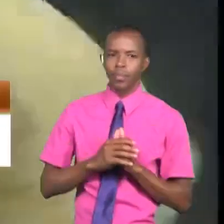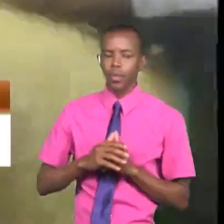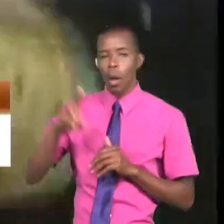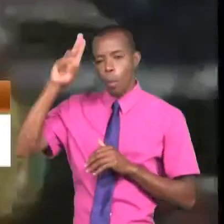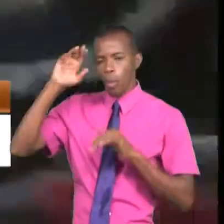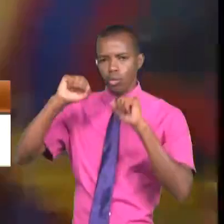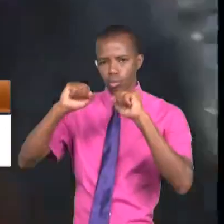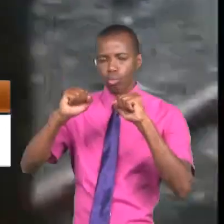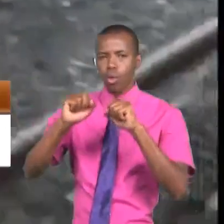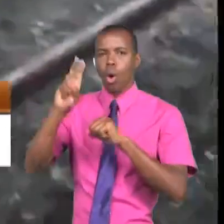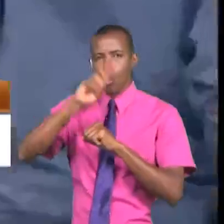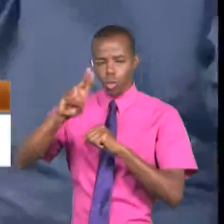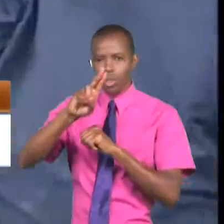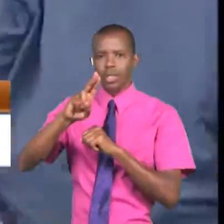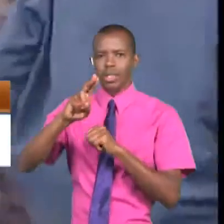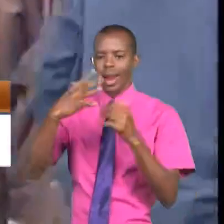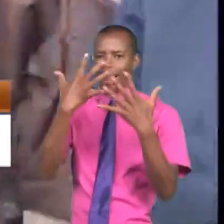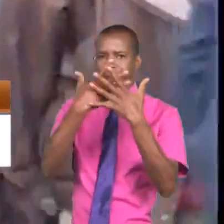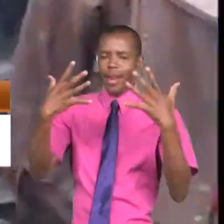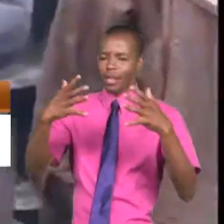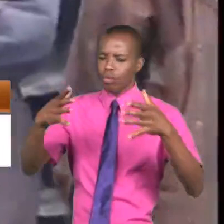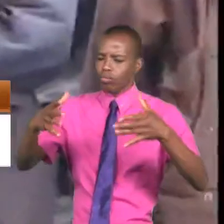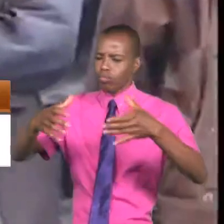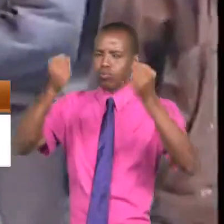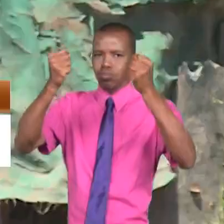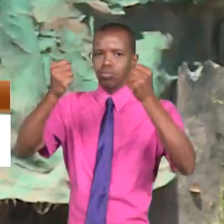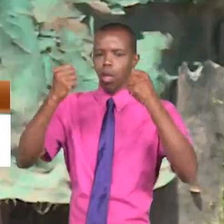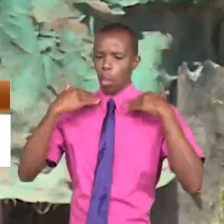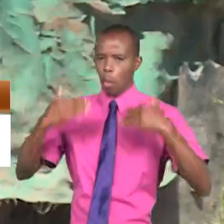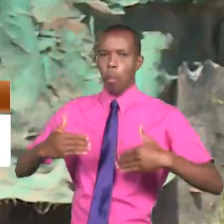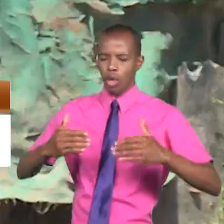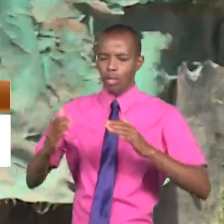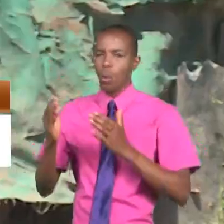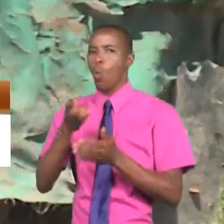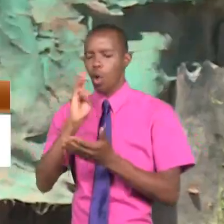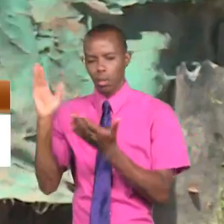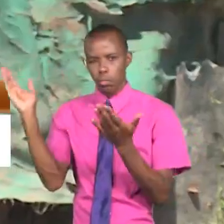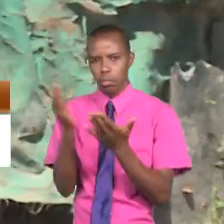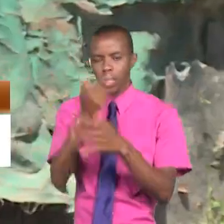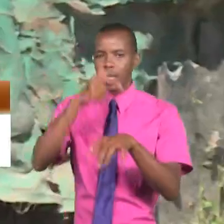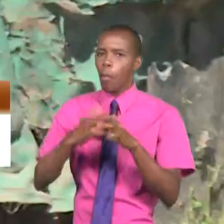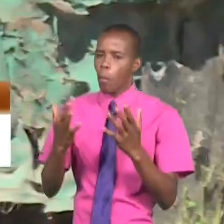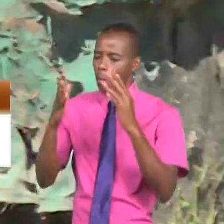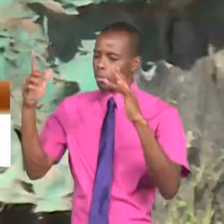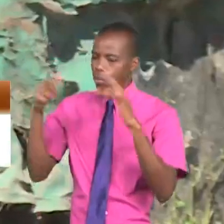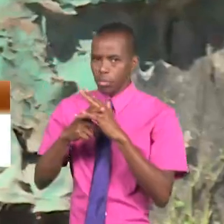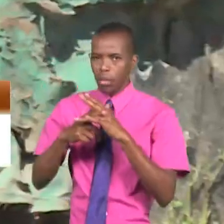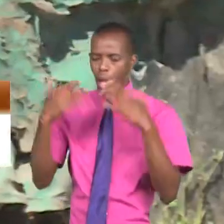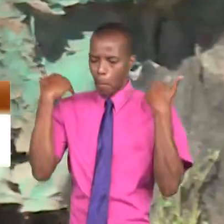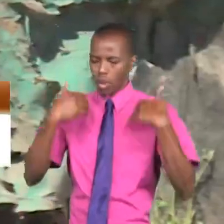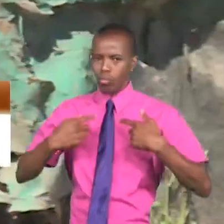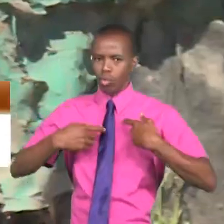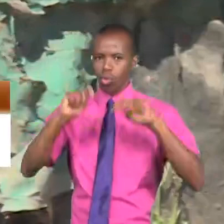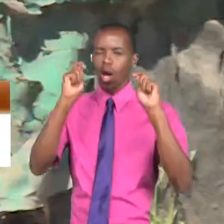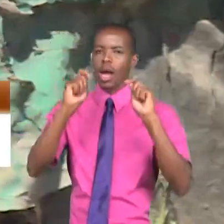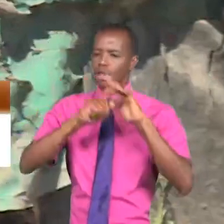polisi walitumia neti kunasa miili iliyokuwa ikisombwa na mto Ngong. Soka mimi venye liwaka, niliweza kujaribu venye